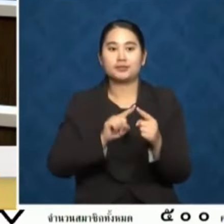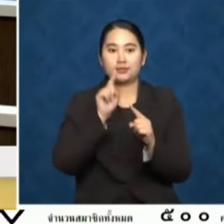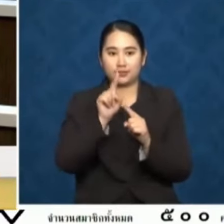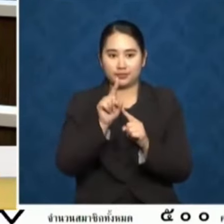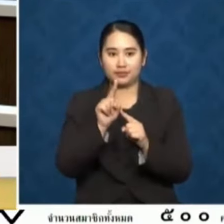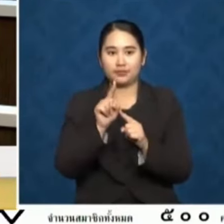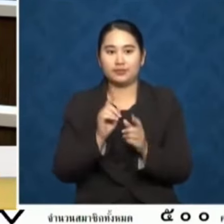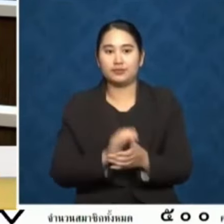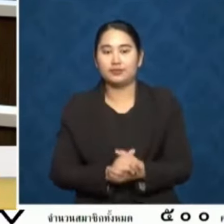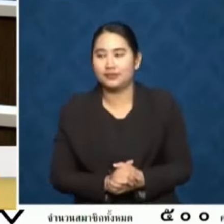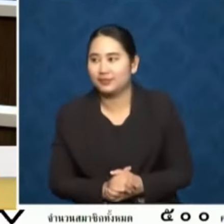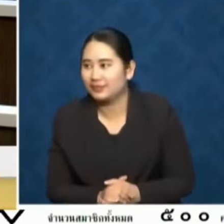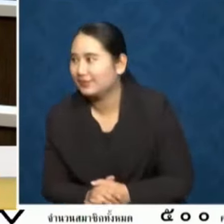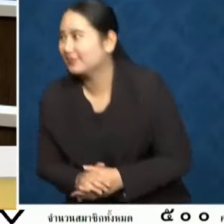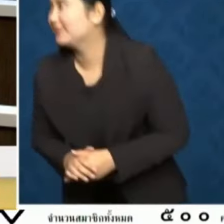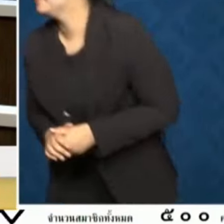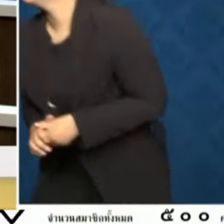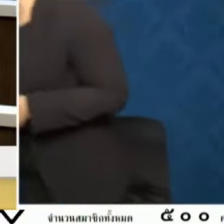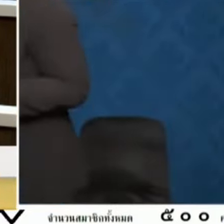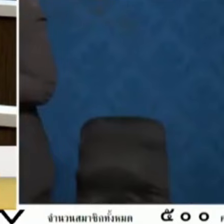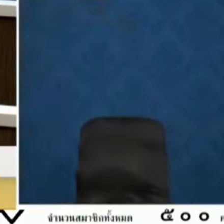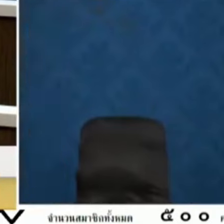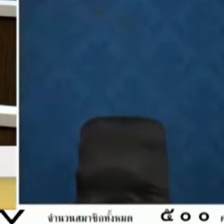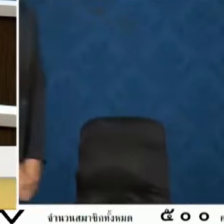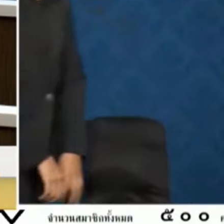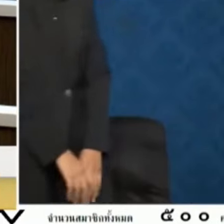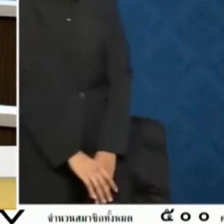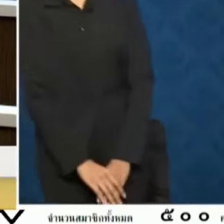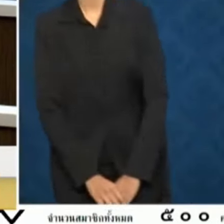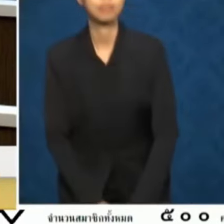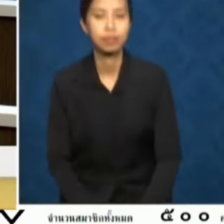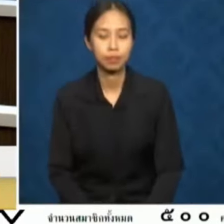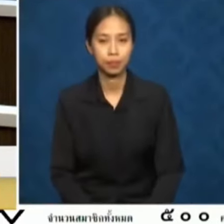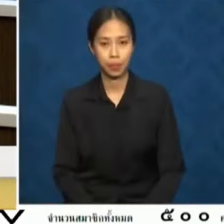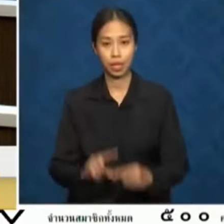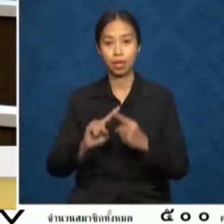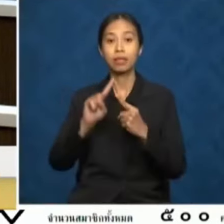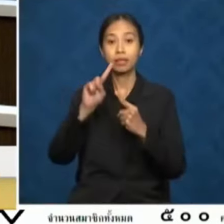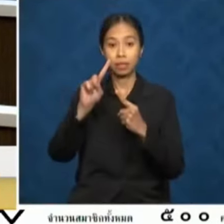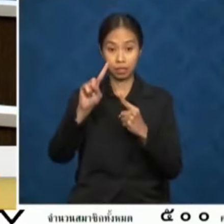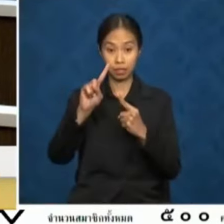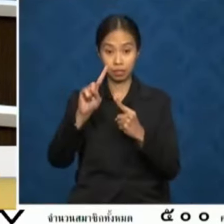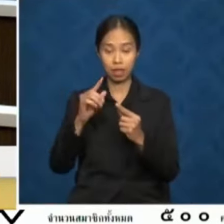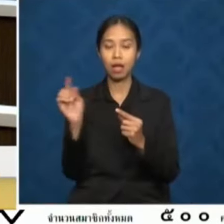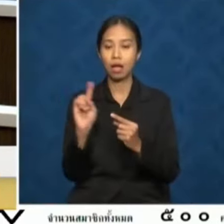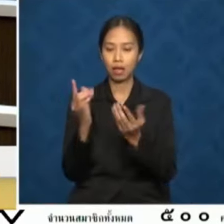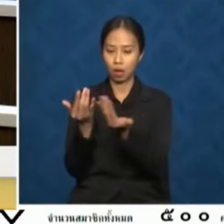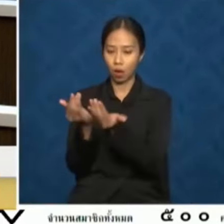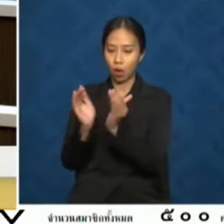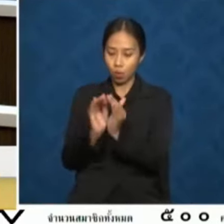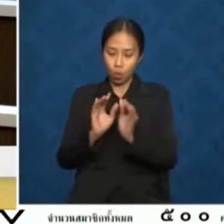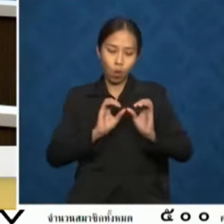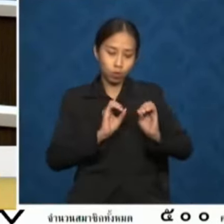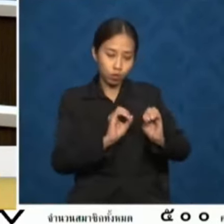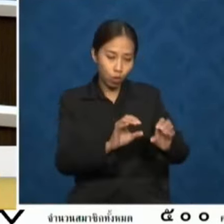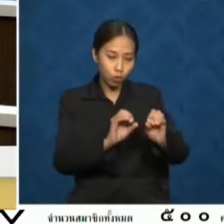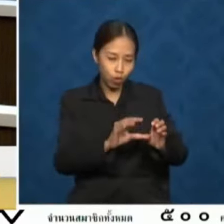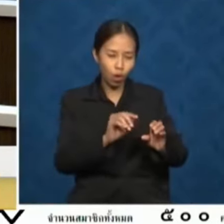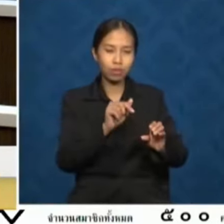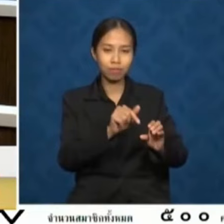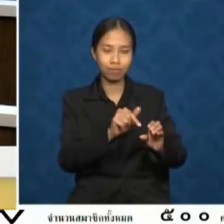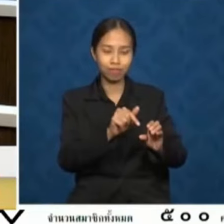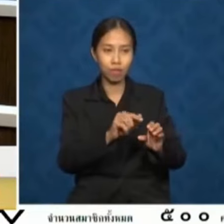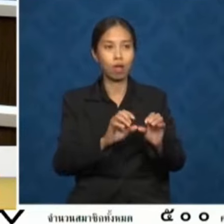การแรกนั้นเป็นการขาดการอบรมสั่งสอนที่ดีจ จากครอบครัวการ